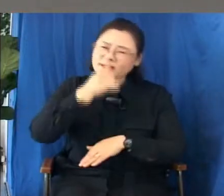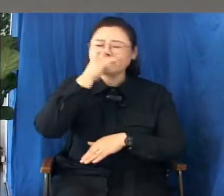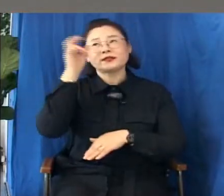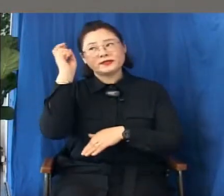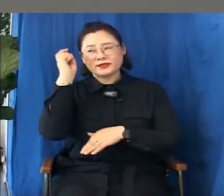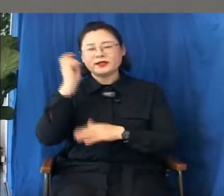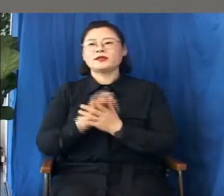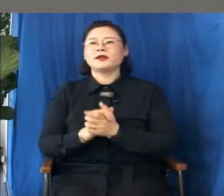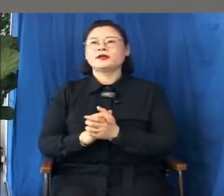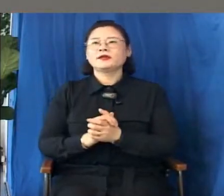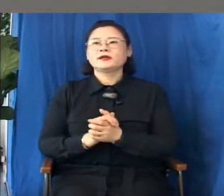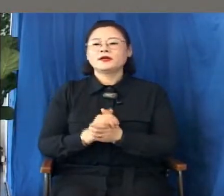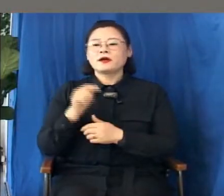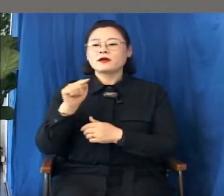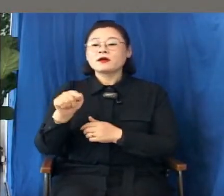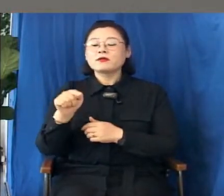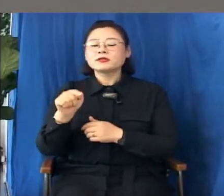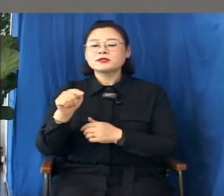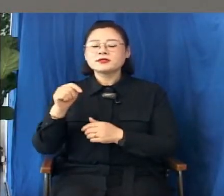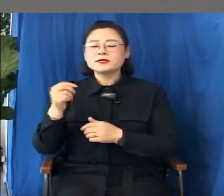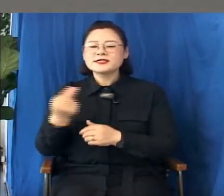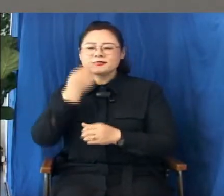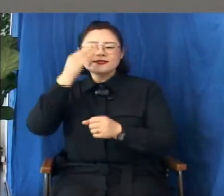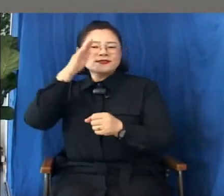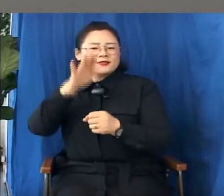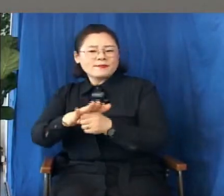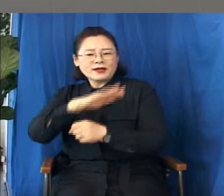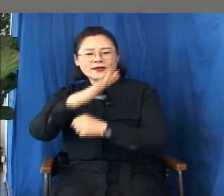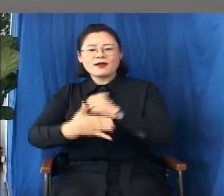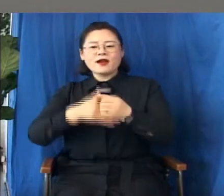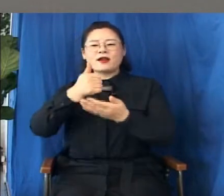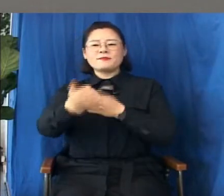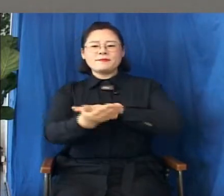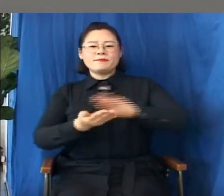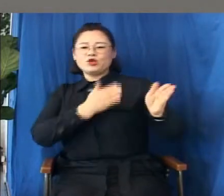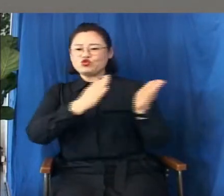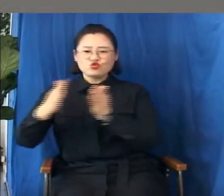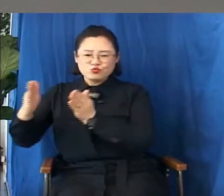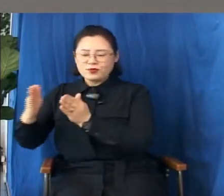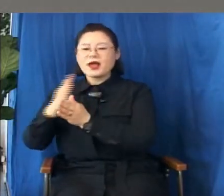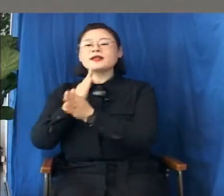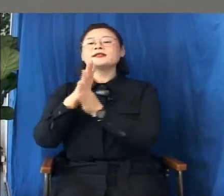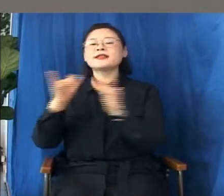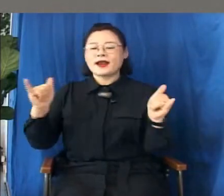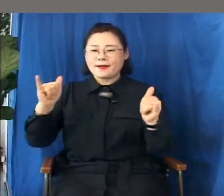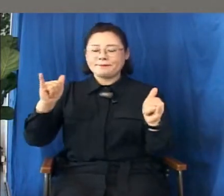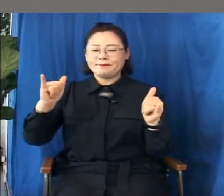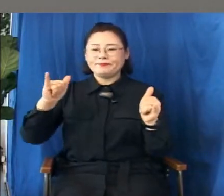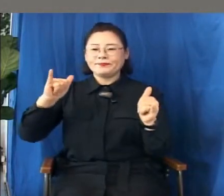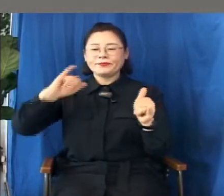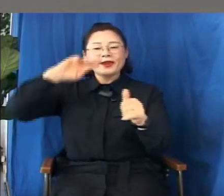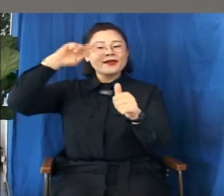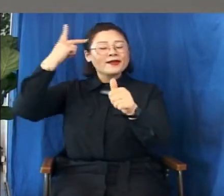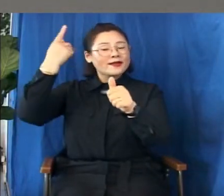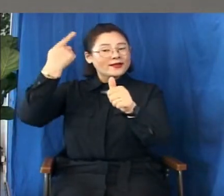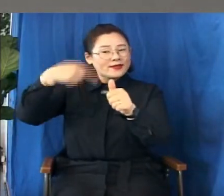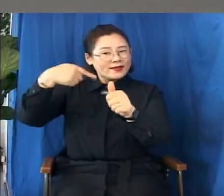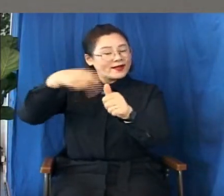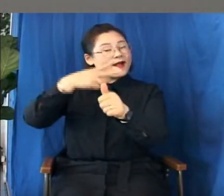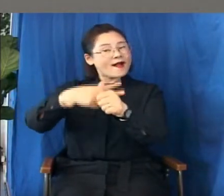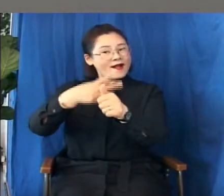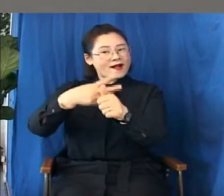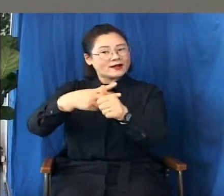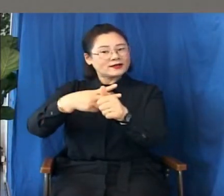텐데 그것을 기가 막히게 하나님께서 준비한 사람이 지금 딱 일어나서 지혜로운 말로